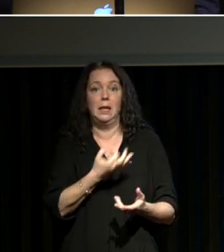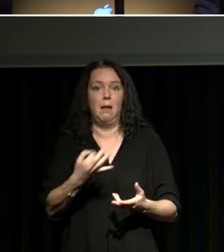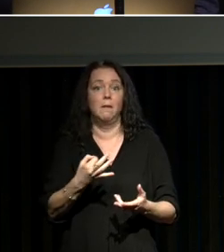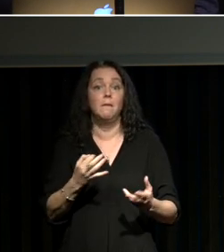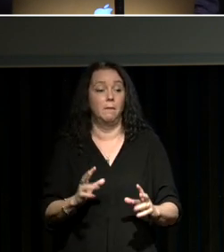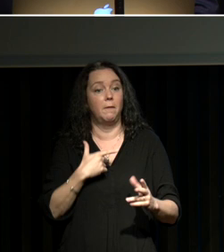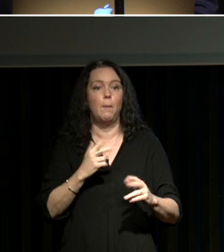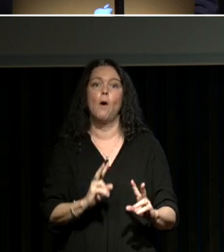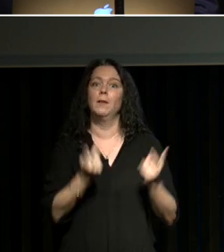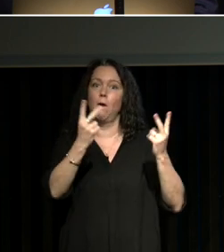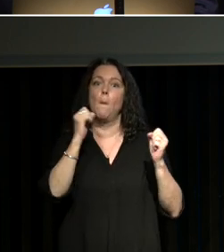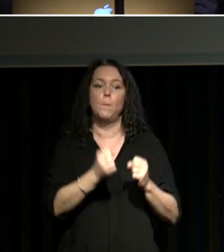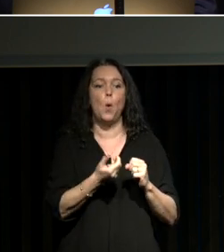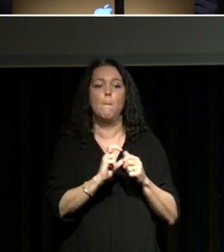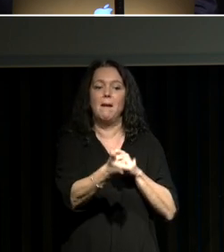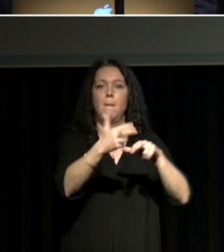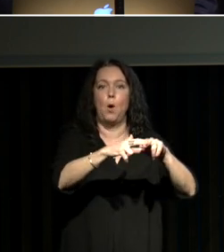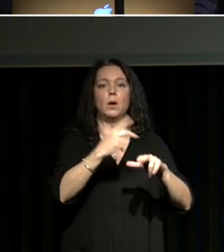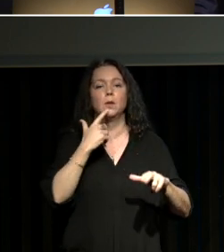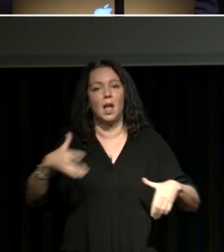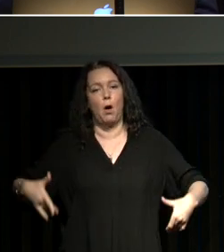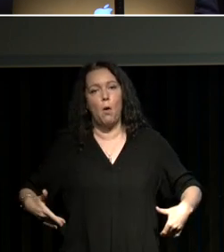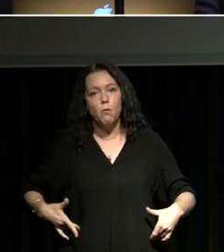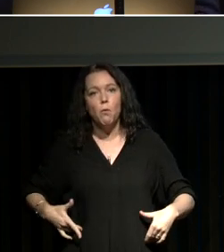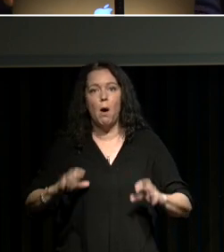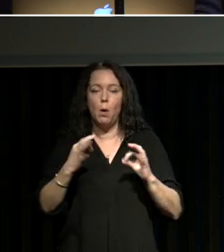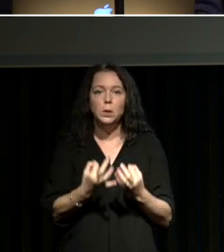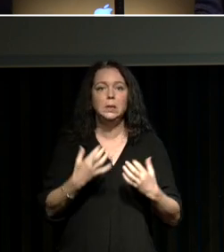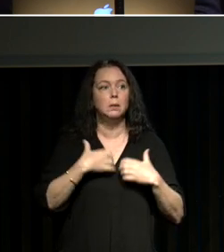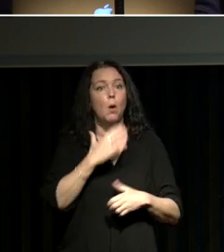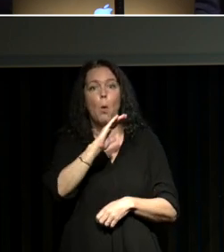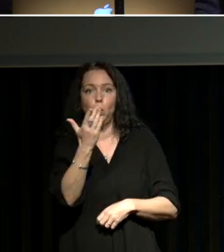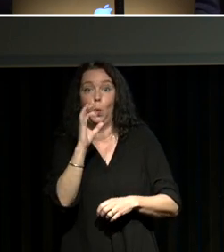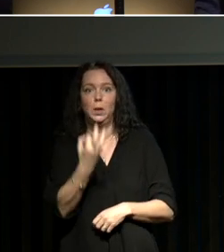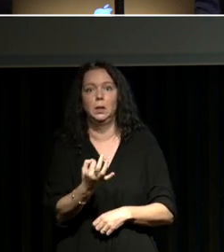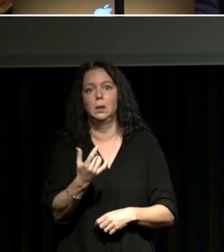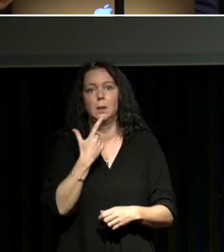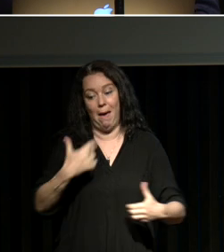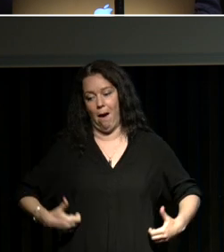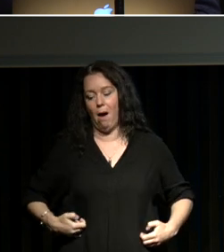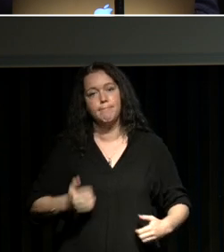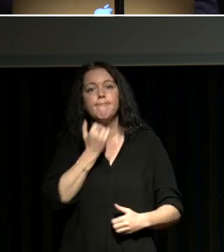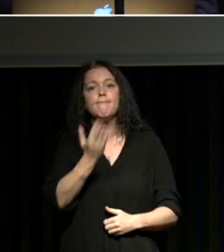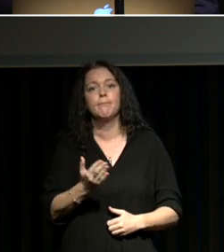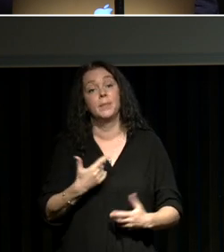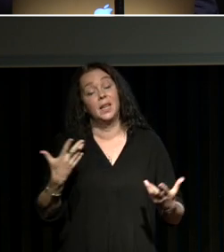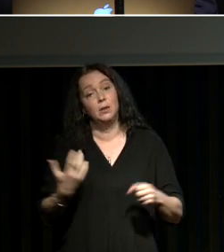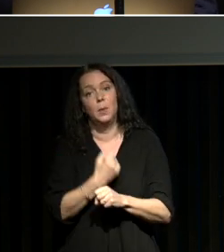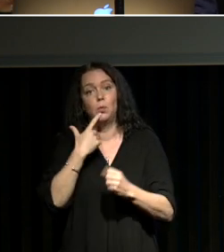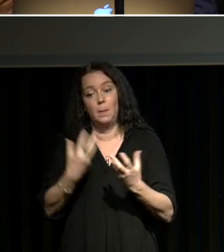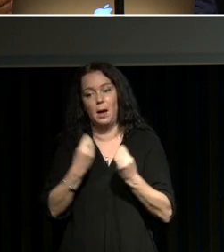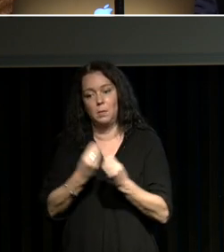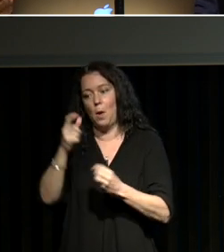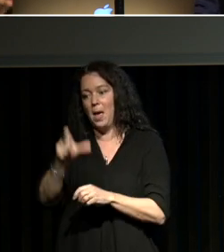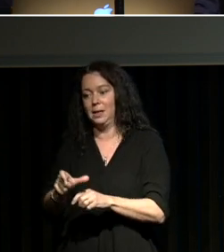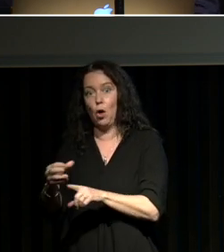greffes vitales, c'est-à-dire les organes thoraciques et le foie, mais on n'a pas prélevé de rein, ce qui est dommage parce qu'on a eu quand même, en plus, malheureusement, quelques très bons donneurs dont les